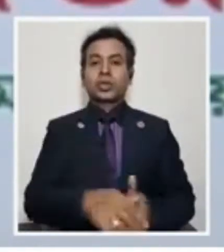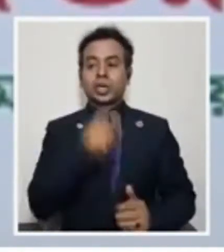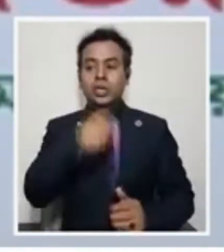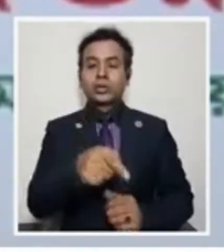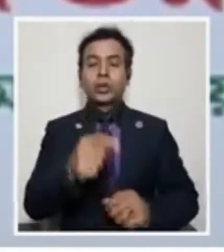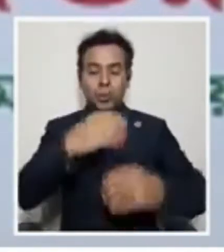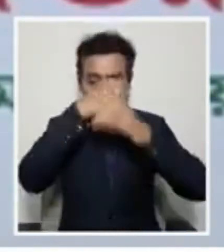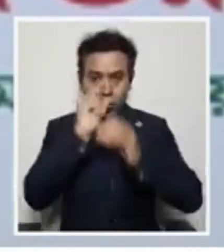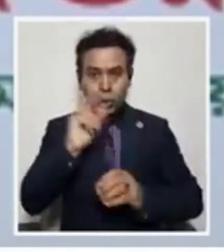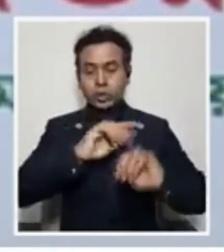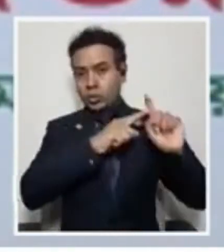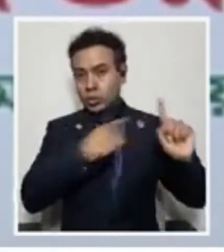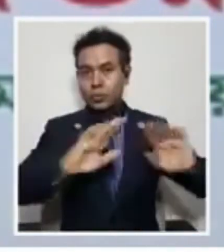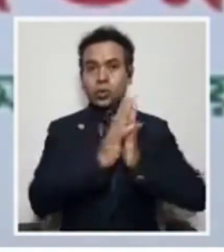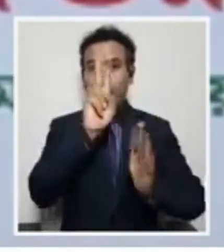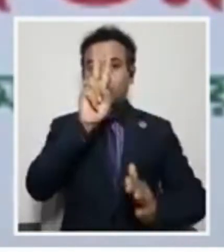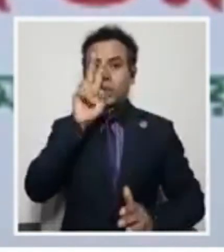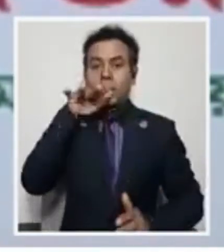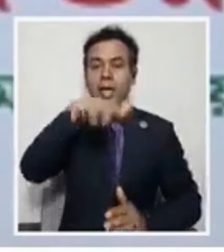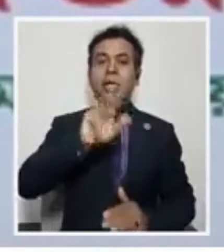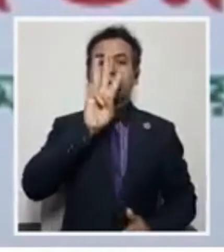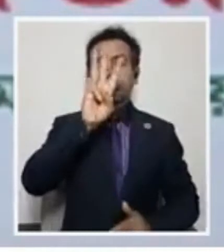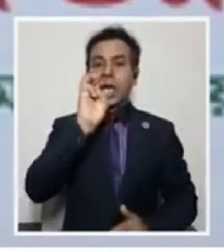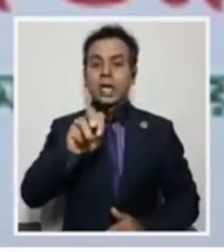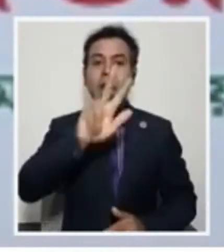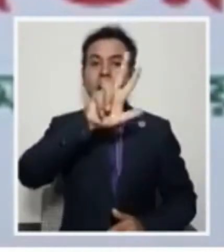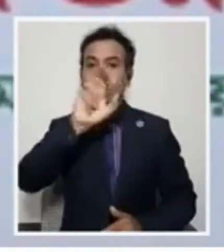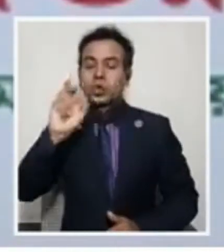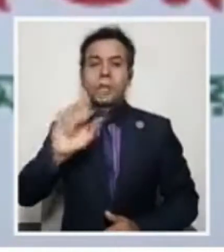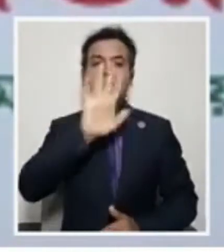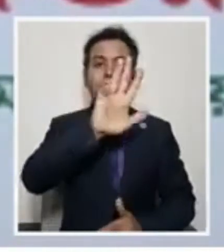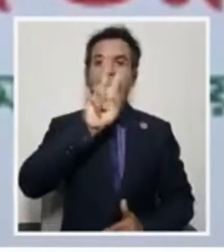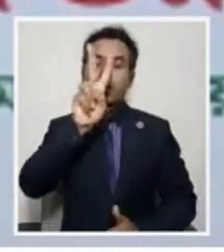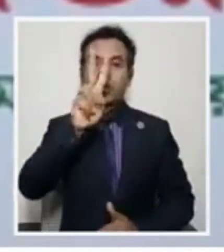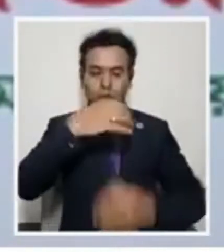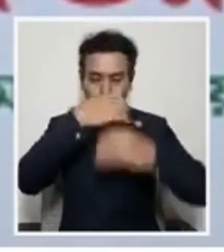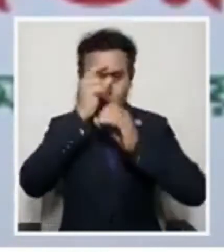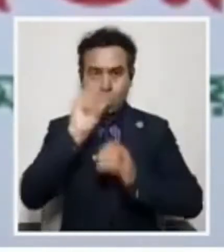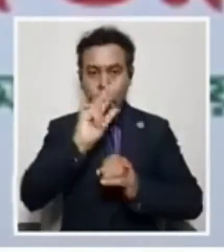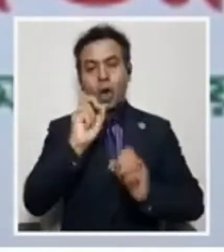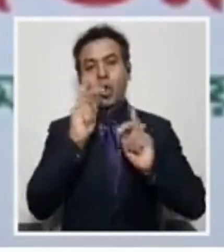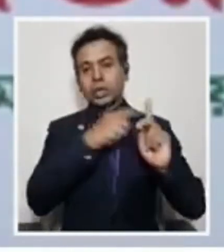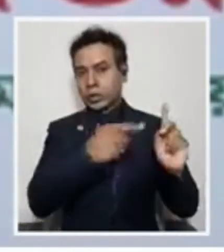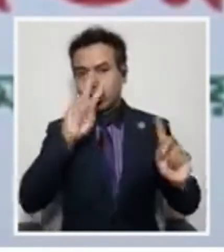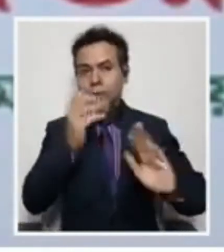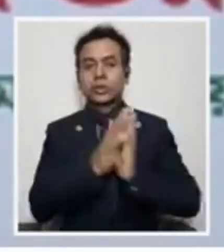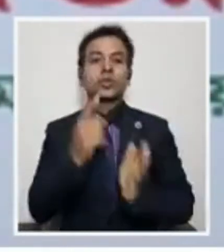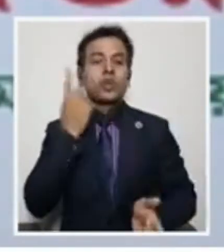2,03,852টি। গত 24 ঘন্টায় মৃত্যুবরণ করেছেন 16 জন এবং এ পর্যন্ত